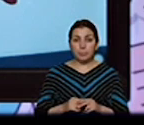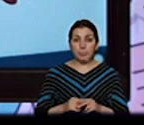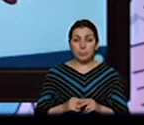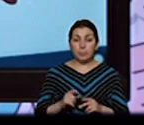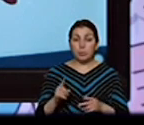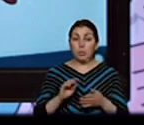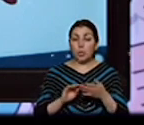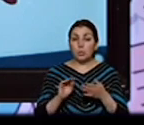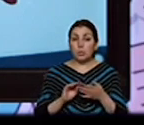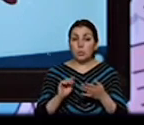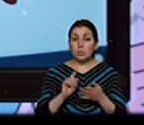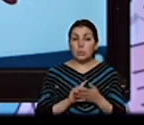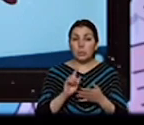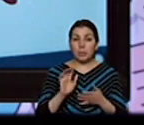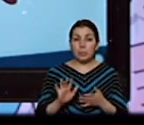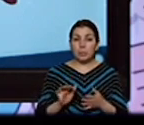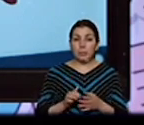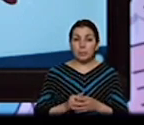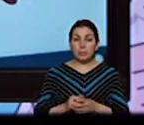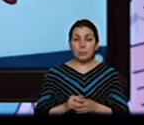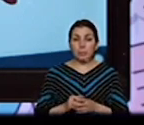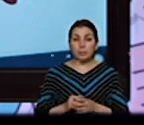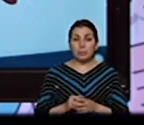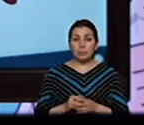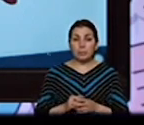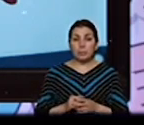Buni yozishingiz shart emas.